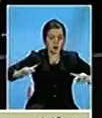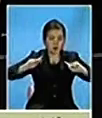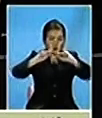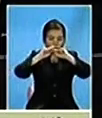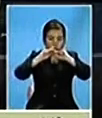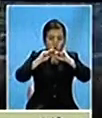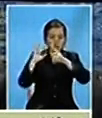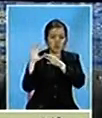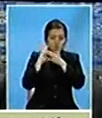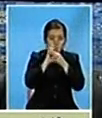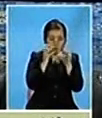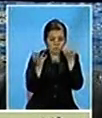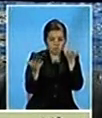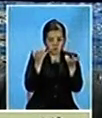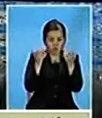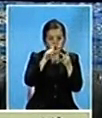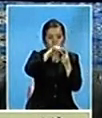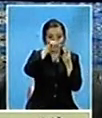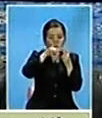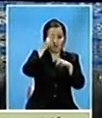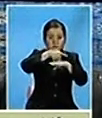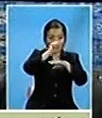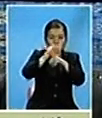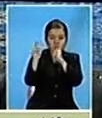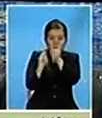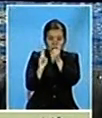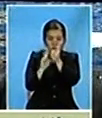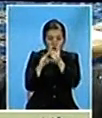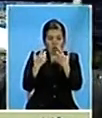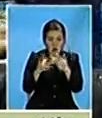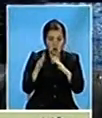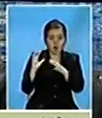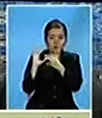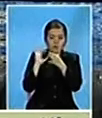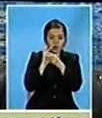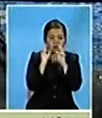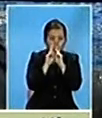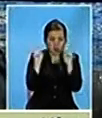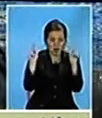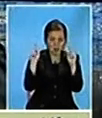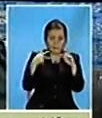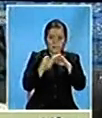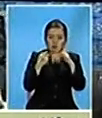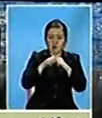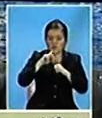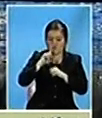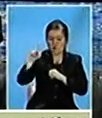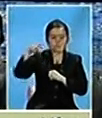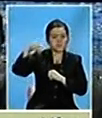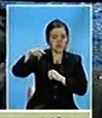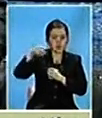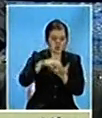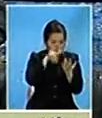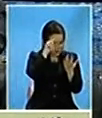ติธรรมนะครับในฐานะทั้งสองท่านเป็นประธานและรองประธานคณะกรรมการคดีพิเศษผมตรวจดูเจตนารมณ์การก่อตั้